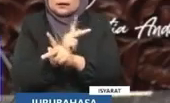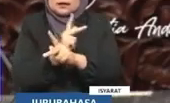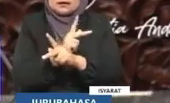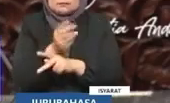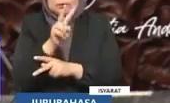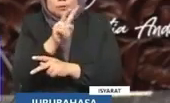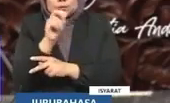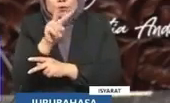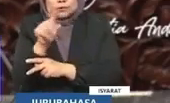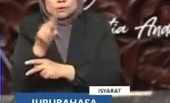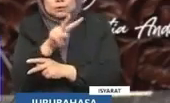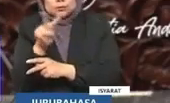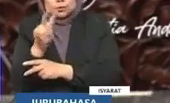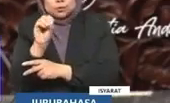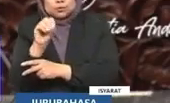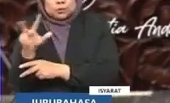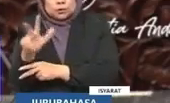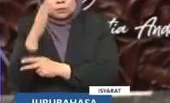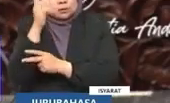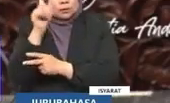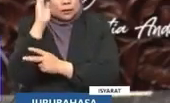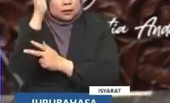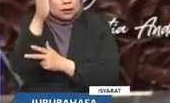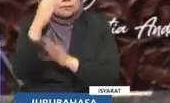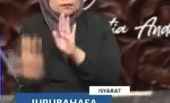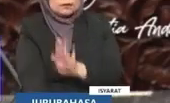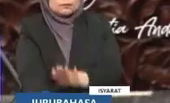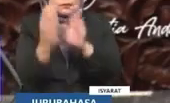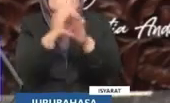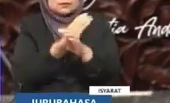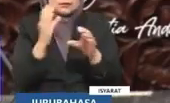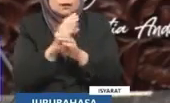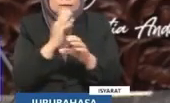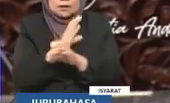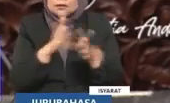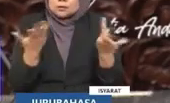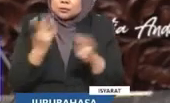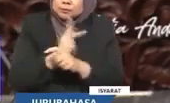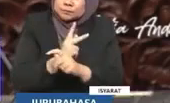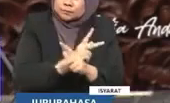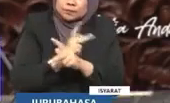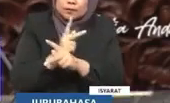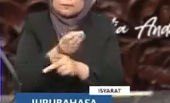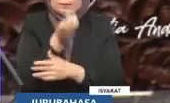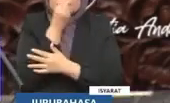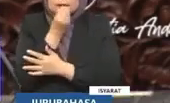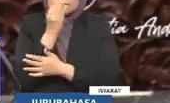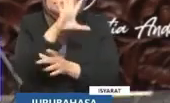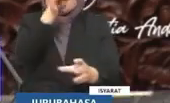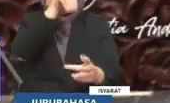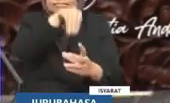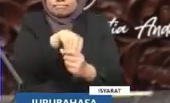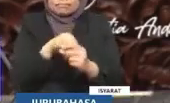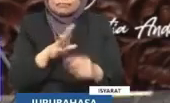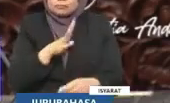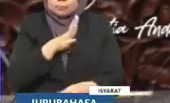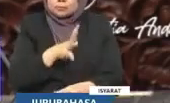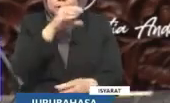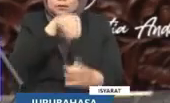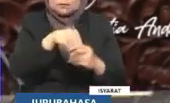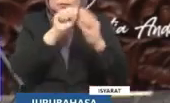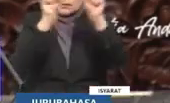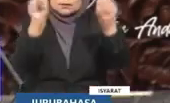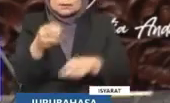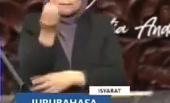makanan negara 21 20-25 bagi menemani sebaran cabaran security makanan secara inklusif supaya